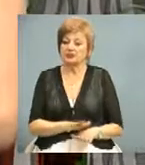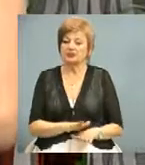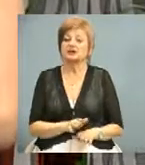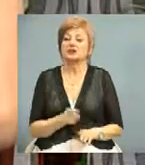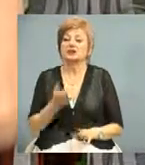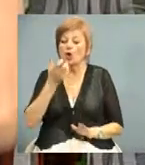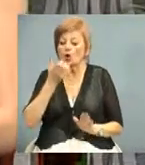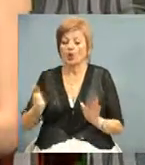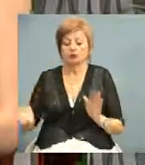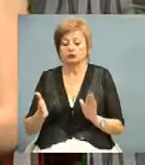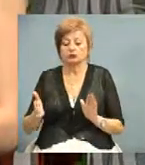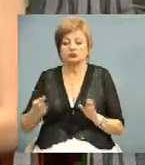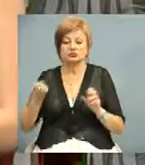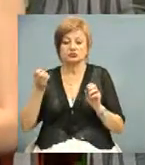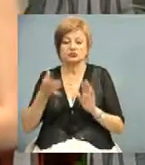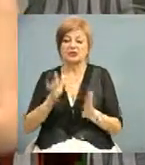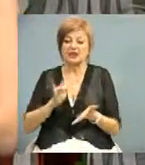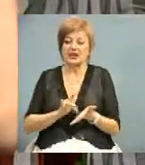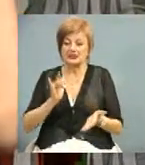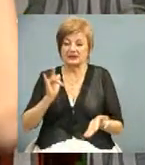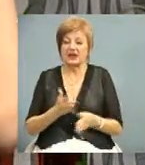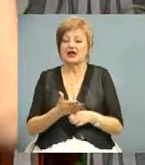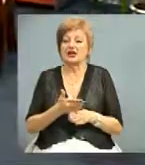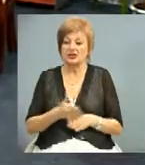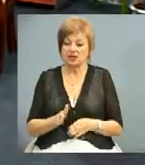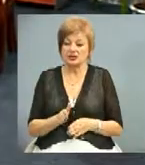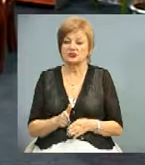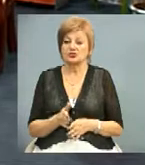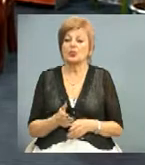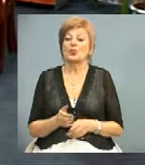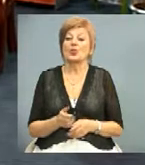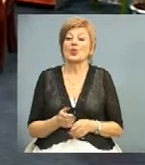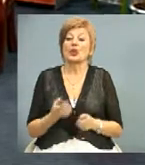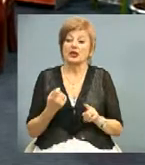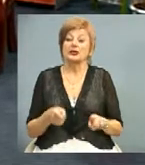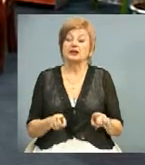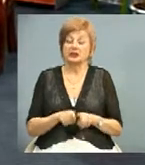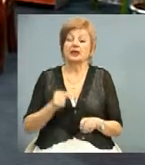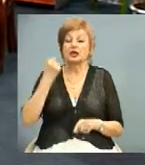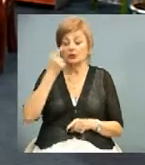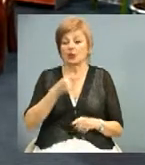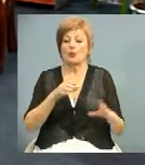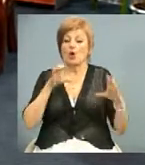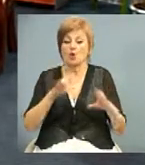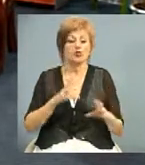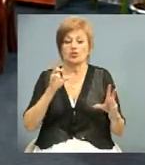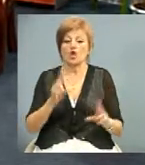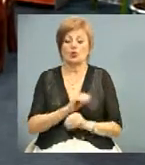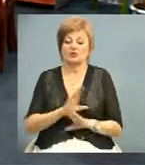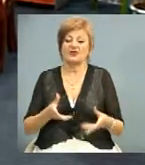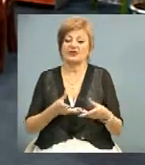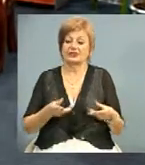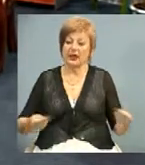основному прогріває екваторіально, тобто центрально цю частину глобуса нашого, нашої кулі, так? І таким чином льодовики не встигають